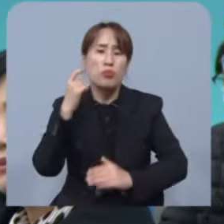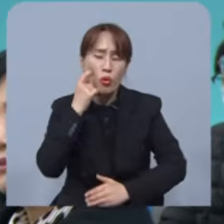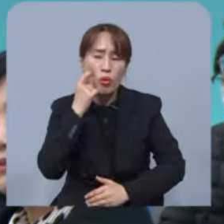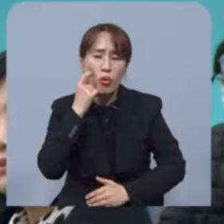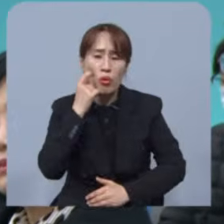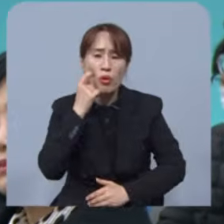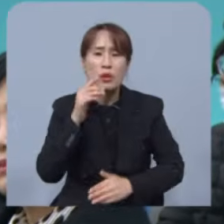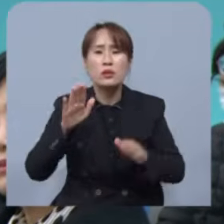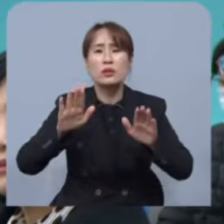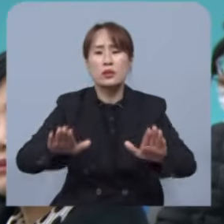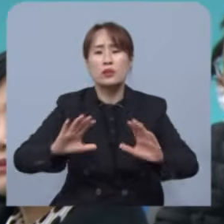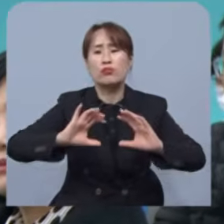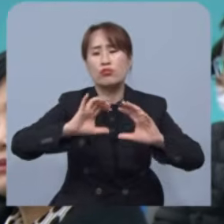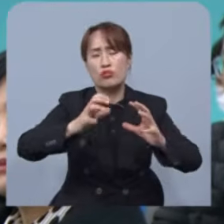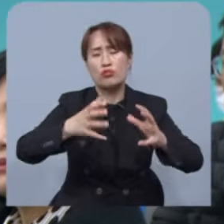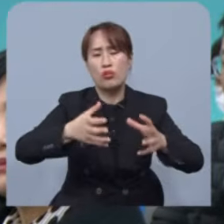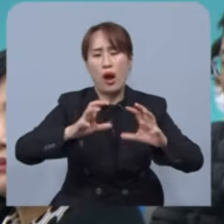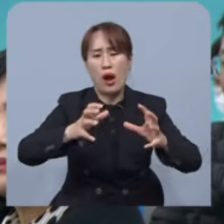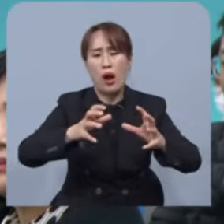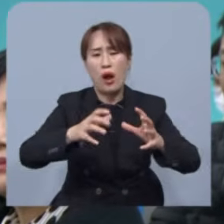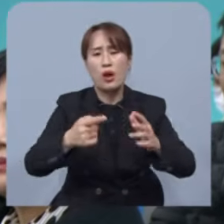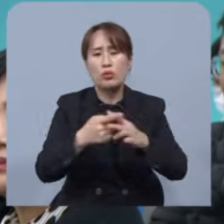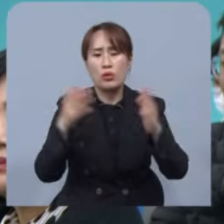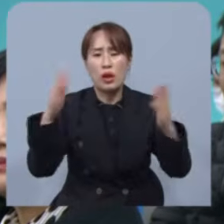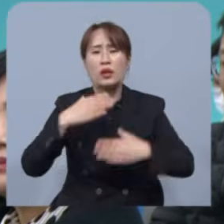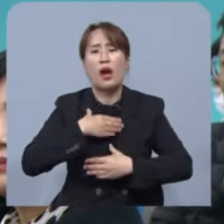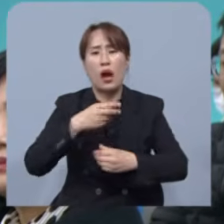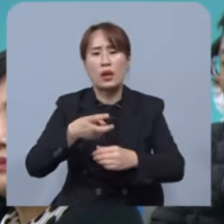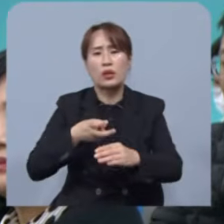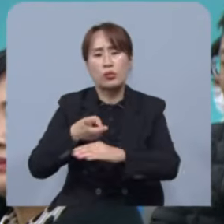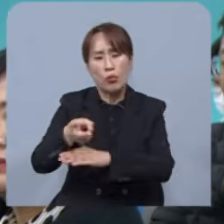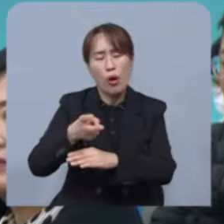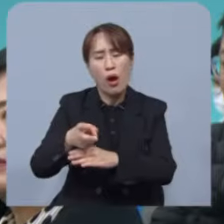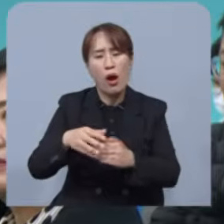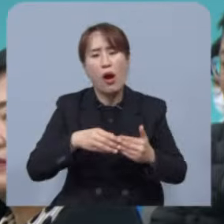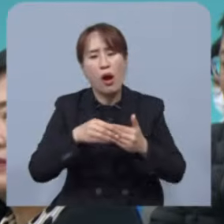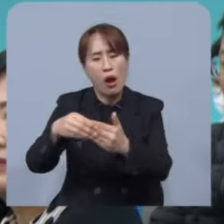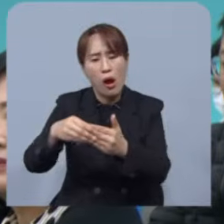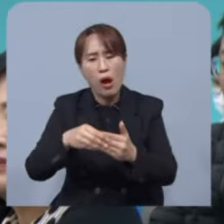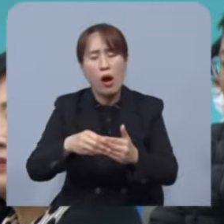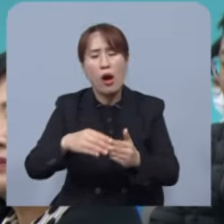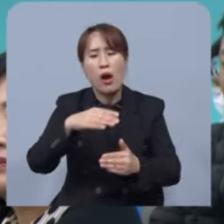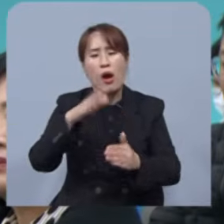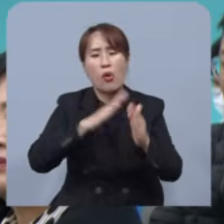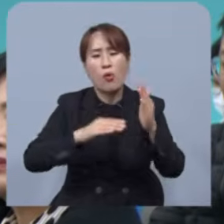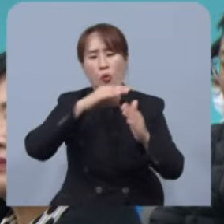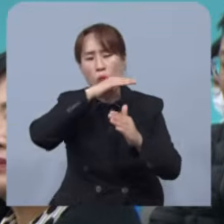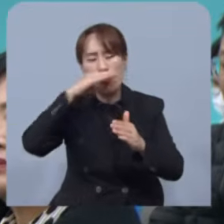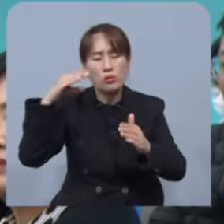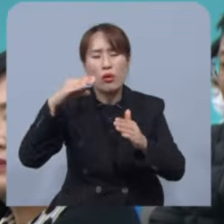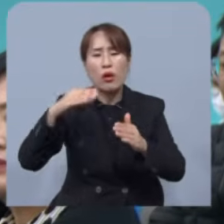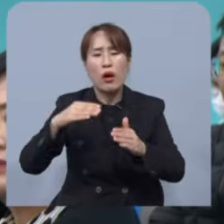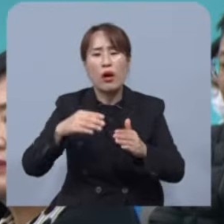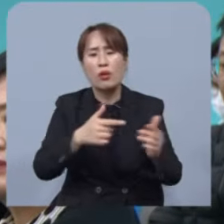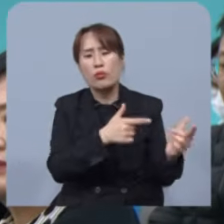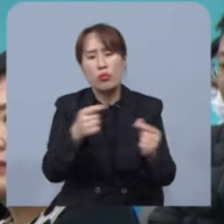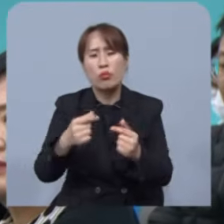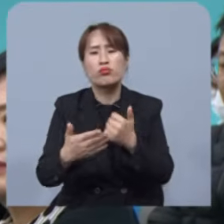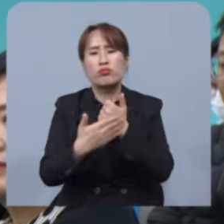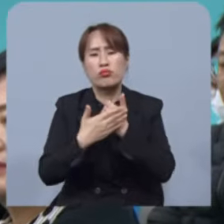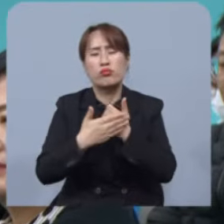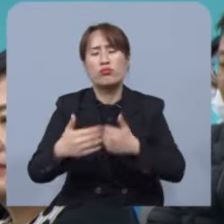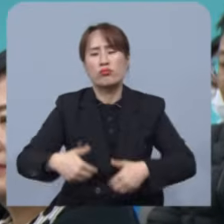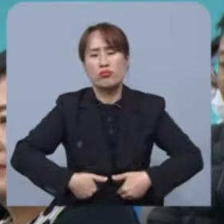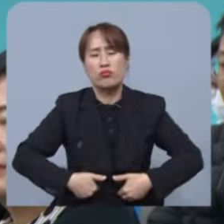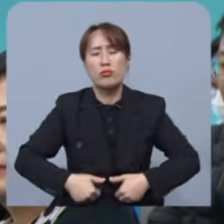어렵다면 이제는 국가가 초등학생의 안전한 통학을 공정하고 형평하게 책임져야